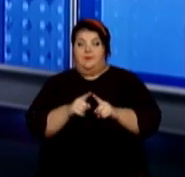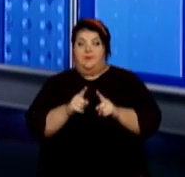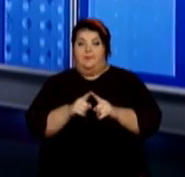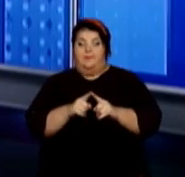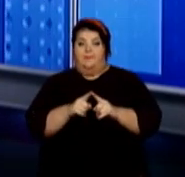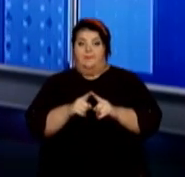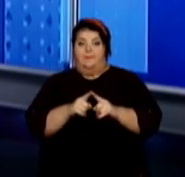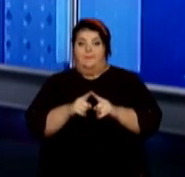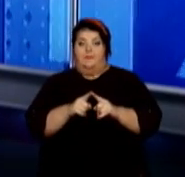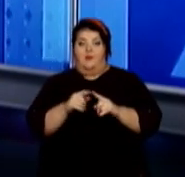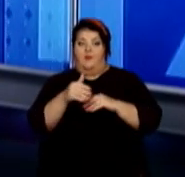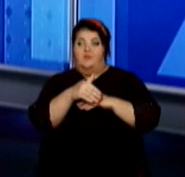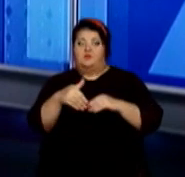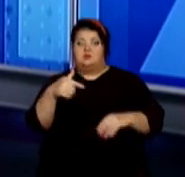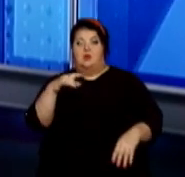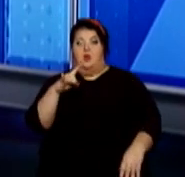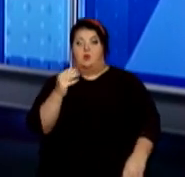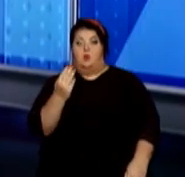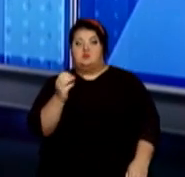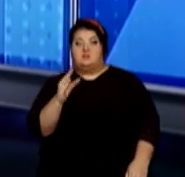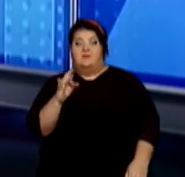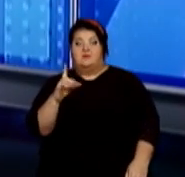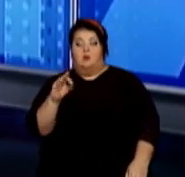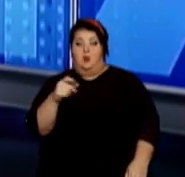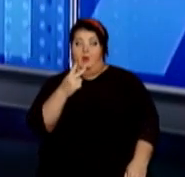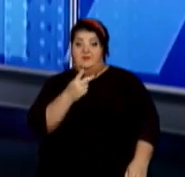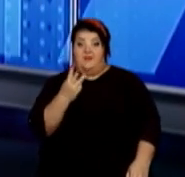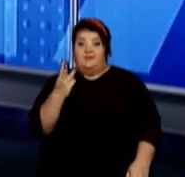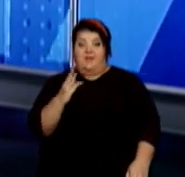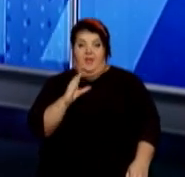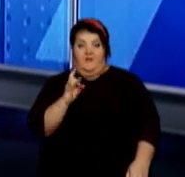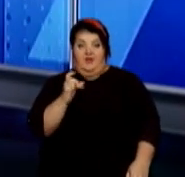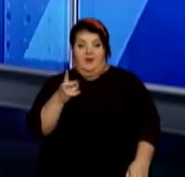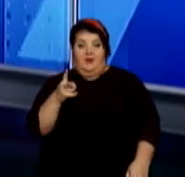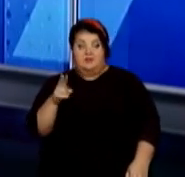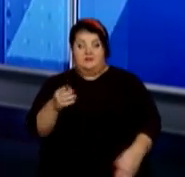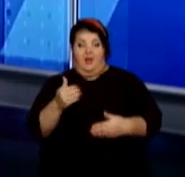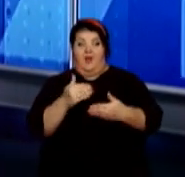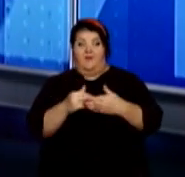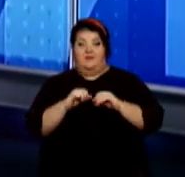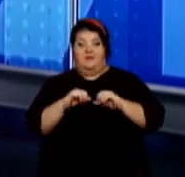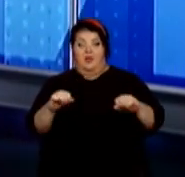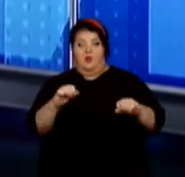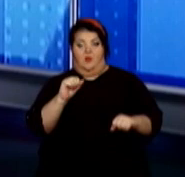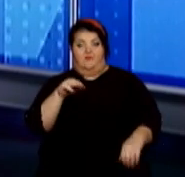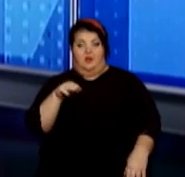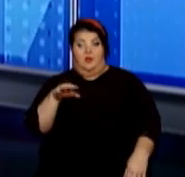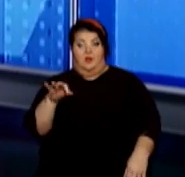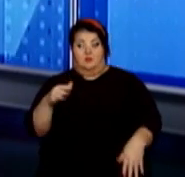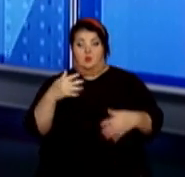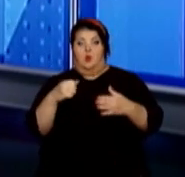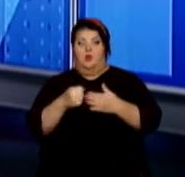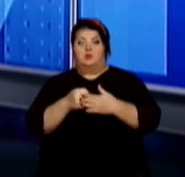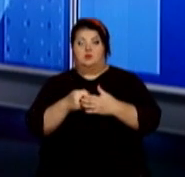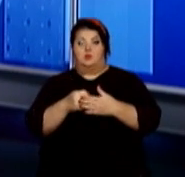Грушевського. І 23 вересня шматок від Героїв Сталінграду, від Героїв АТО до скейт-парку вже побудованого,